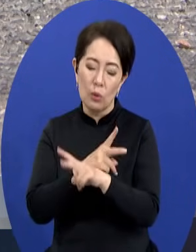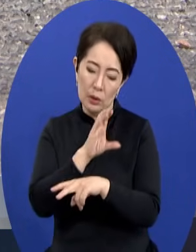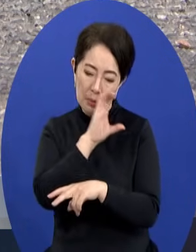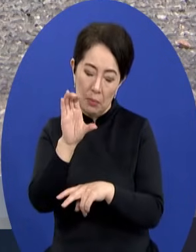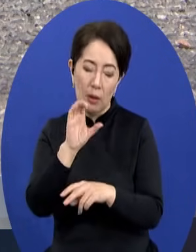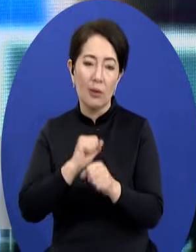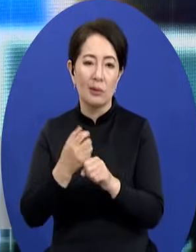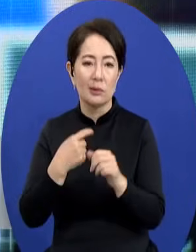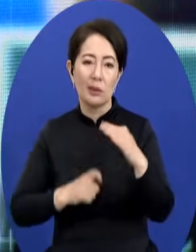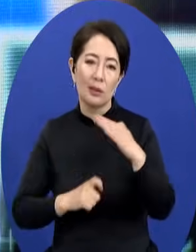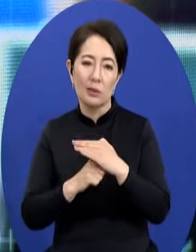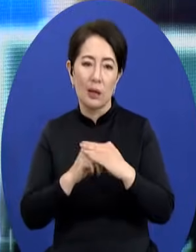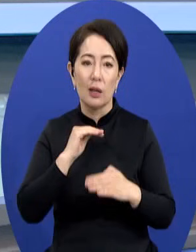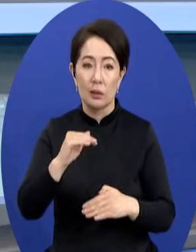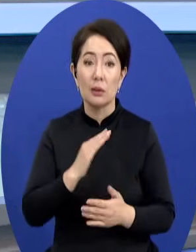тогтоогод байна.